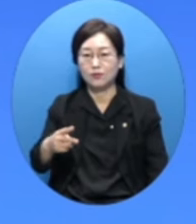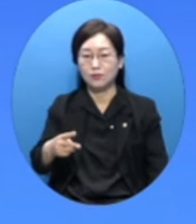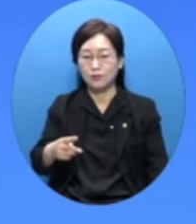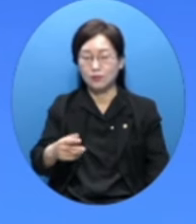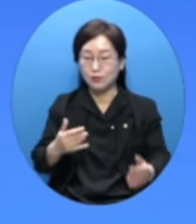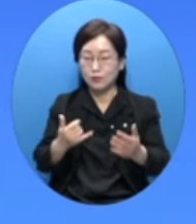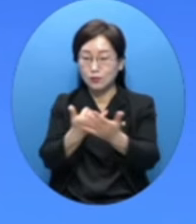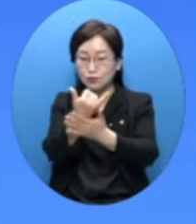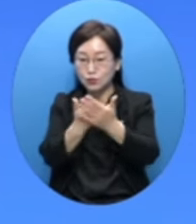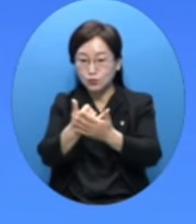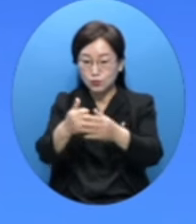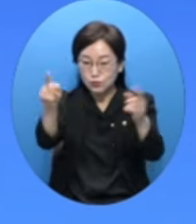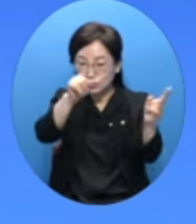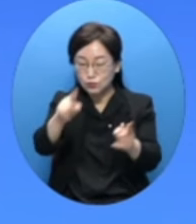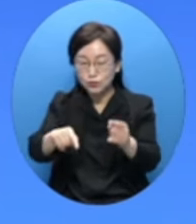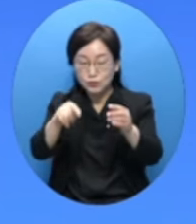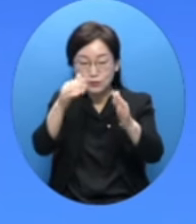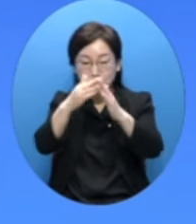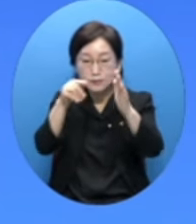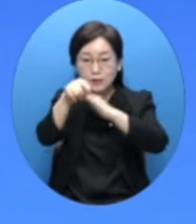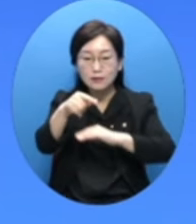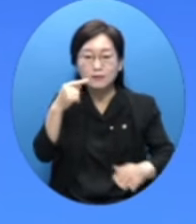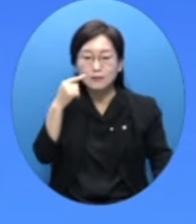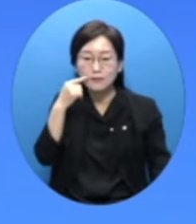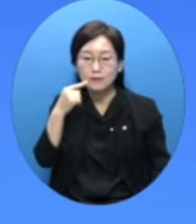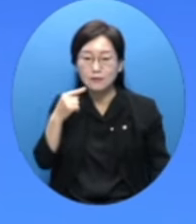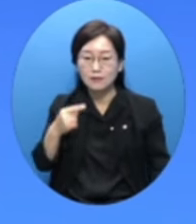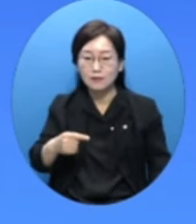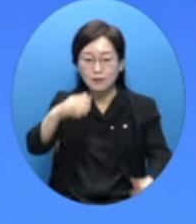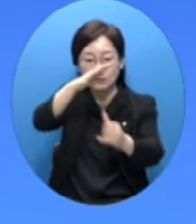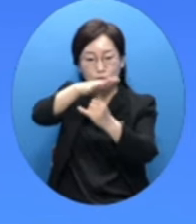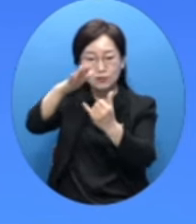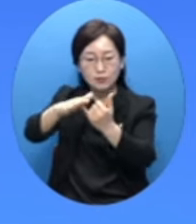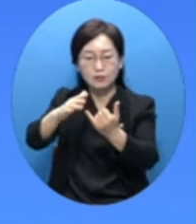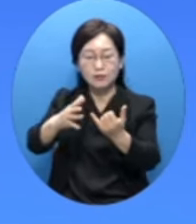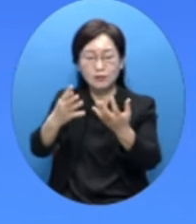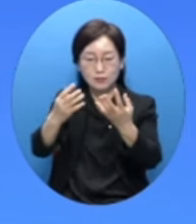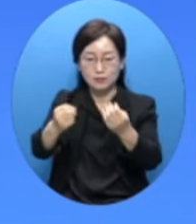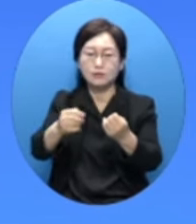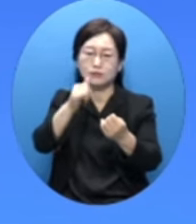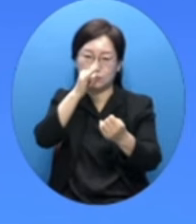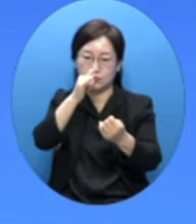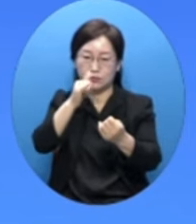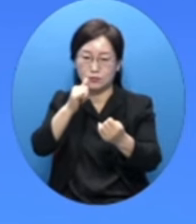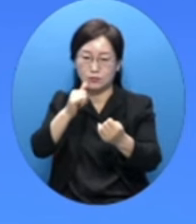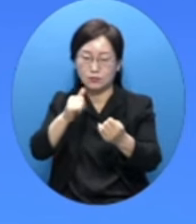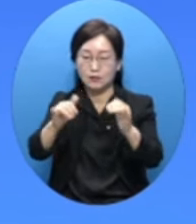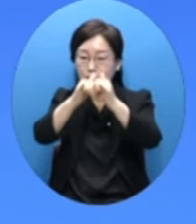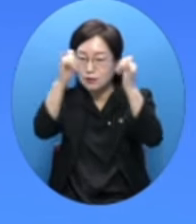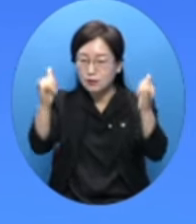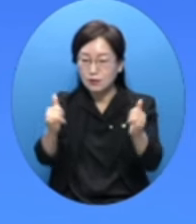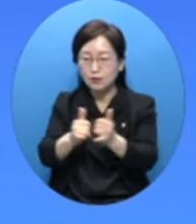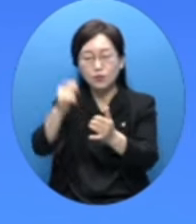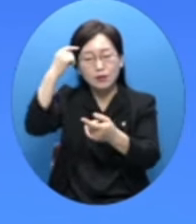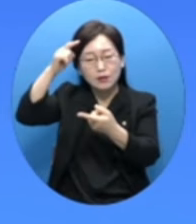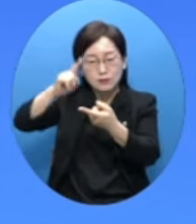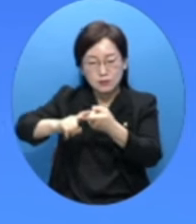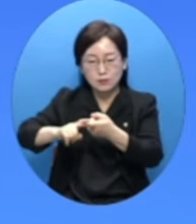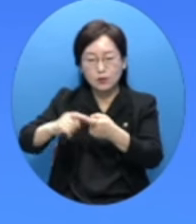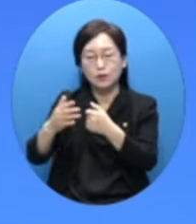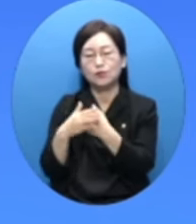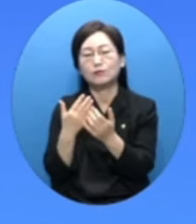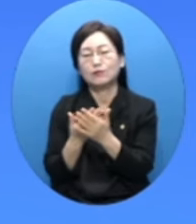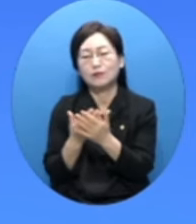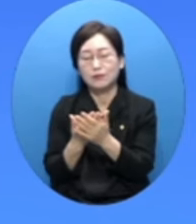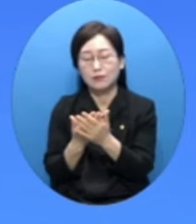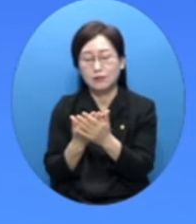보육시설에 있는 우리 청소년들이 우리들의 사랑에 관심을, 도움을 필요로 하고 있는